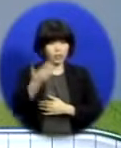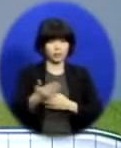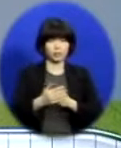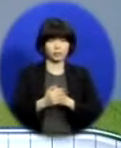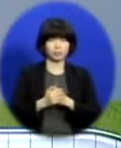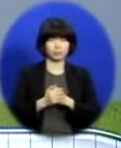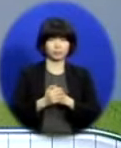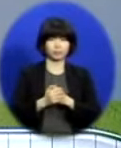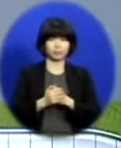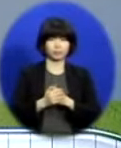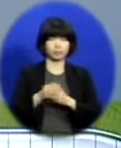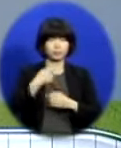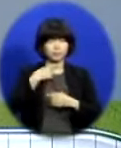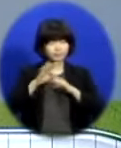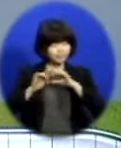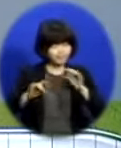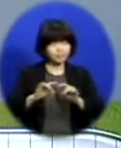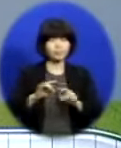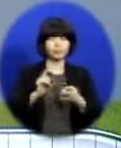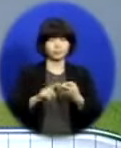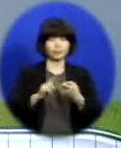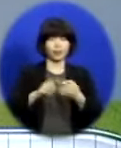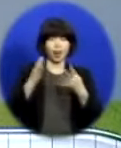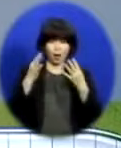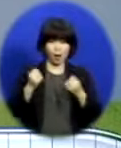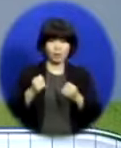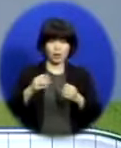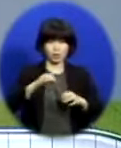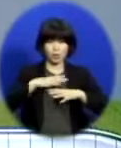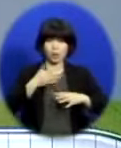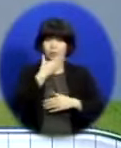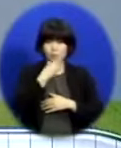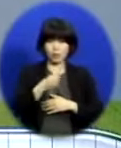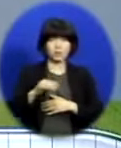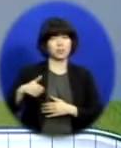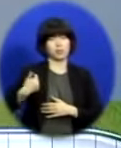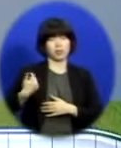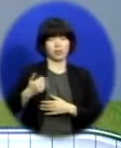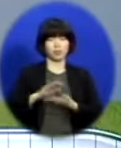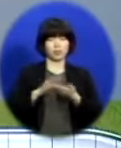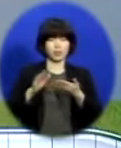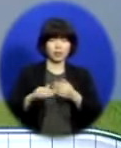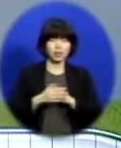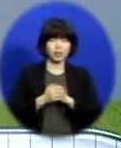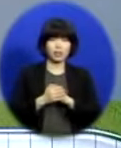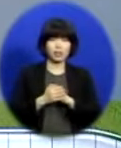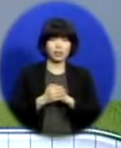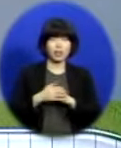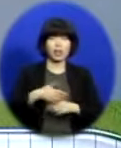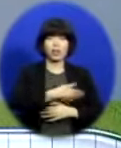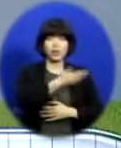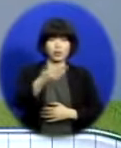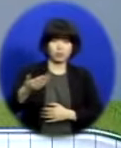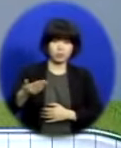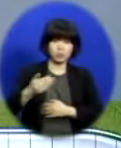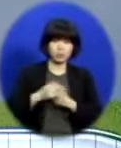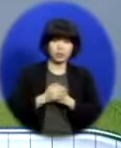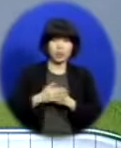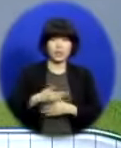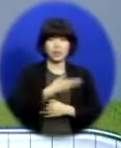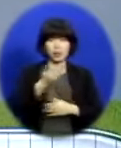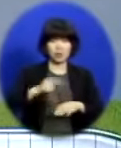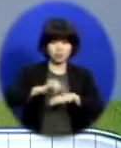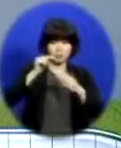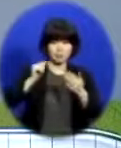주실까요 갈급하다게 얼마나 놀라운 축복인지 모릅니다 여러분 여러분의